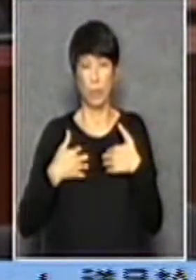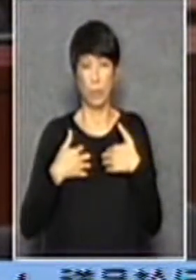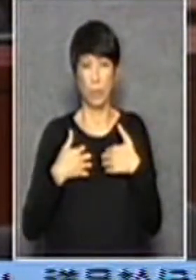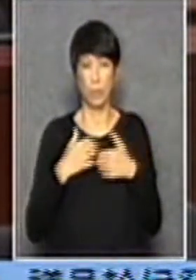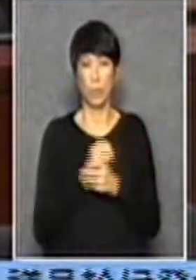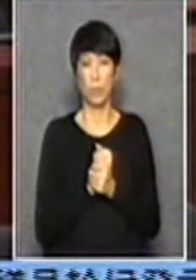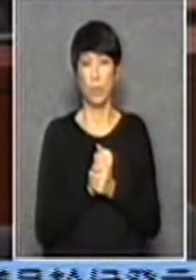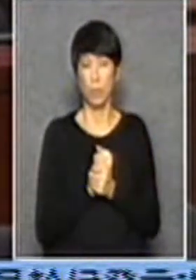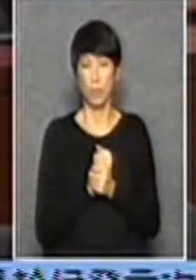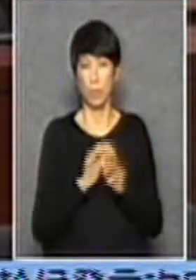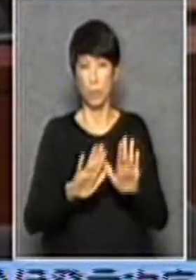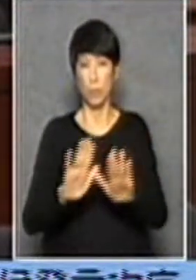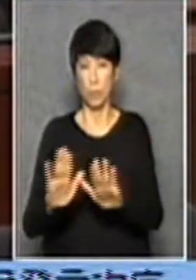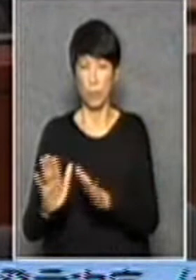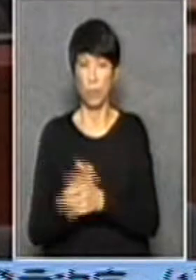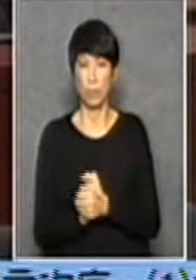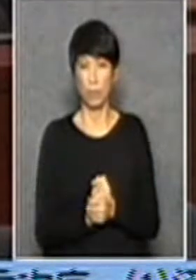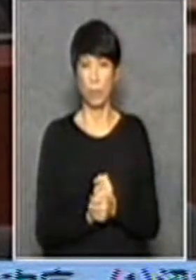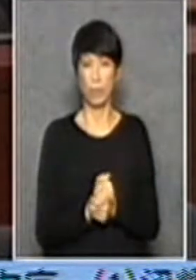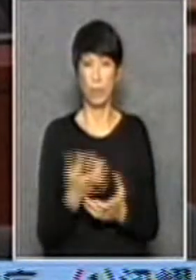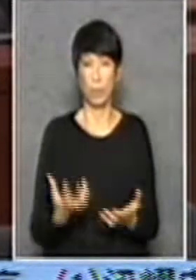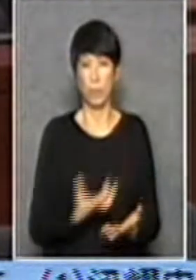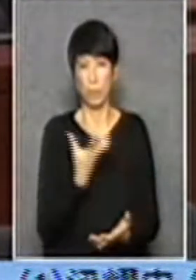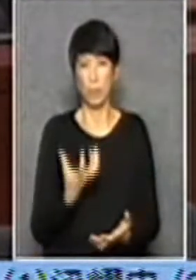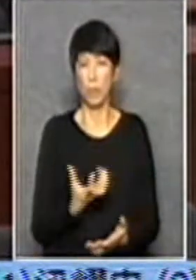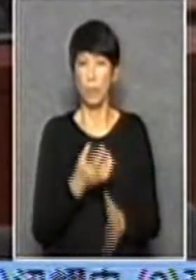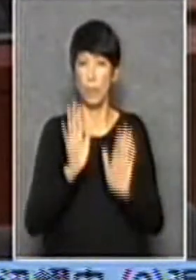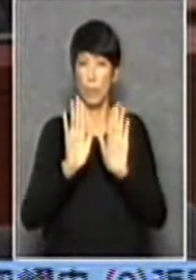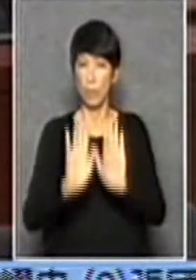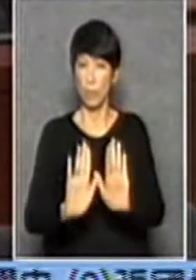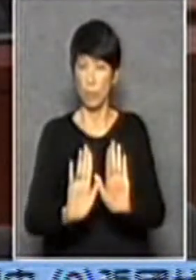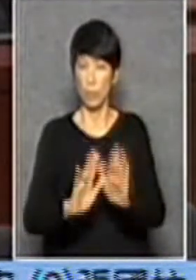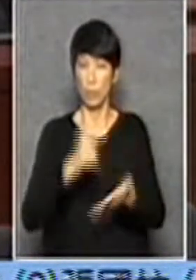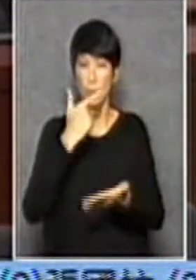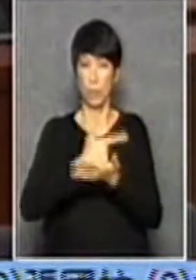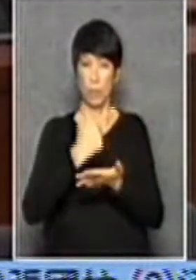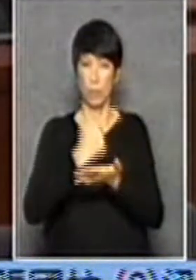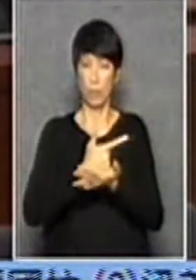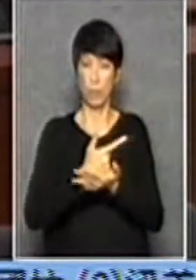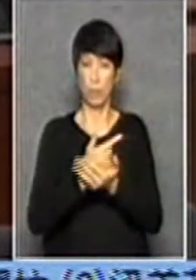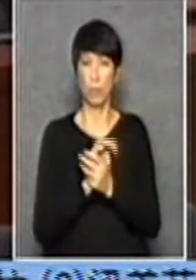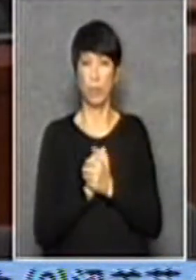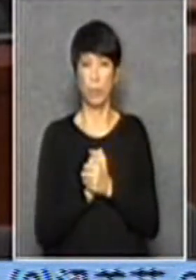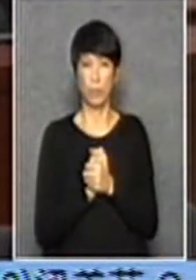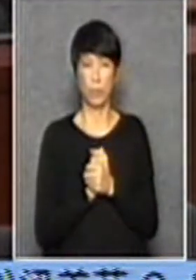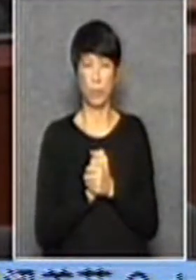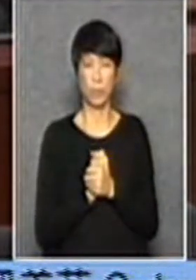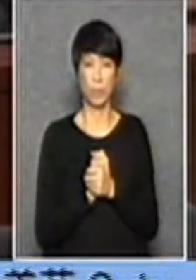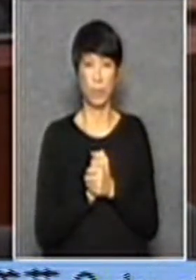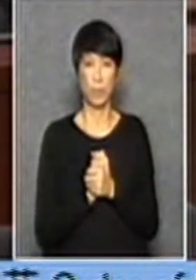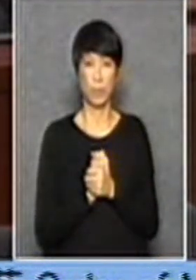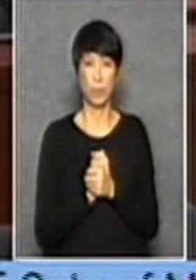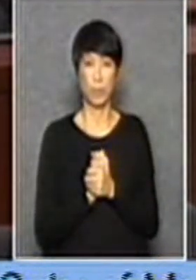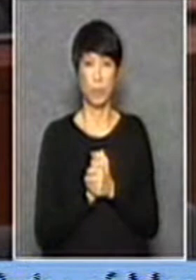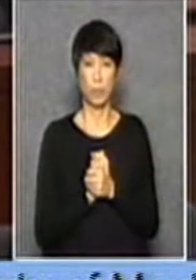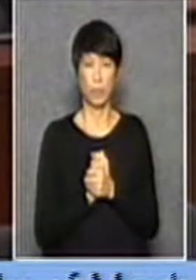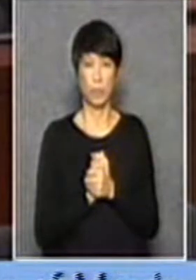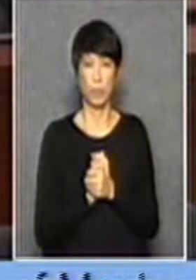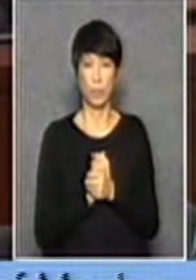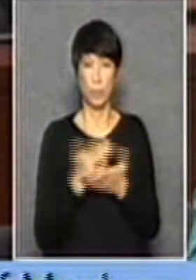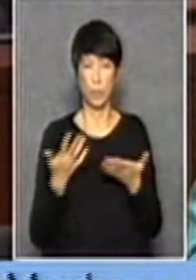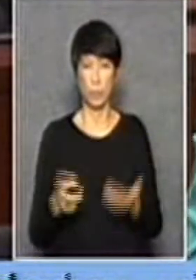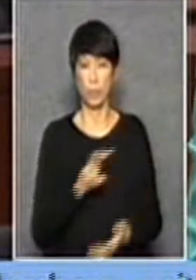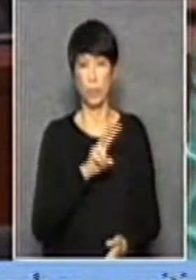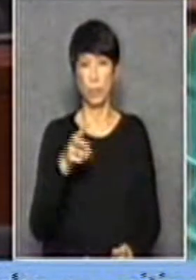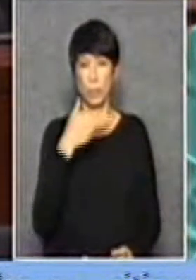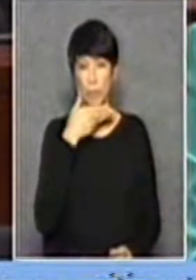救，防火呢才是最根本的做法。既然我們已經看到今天